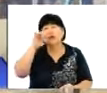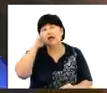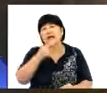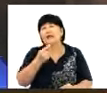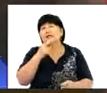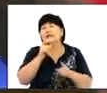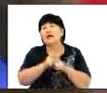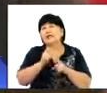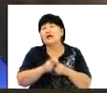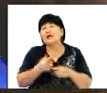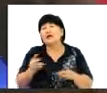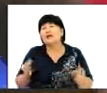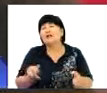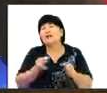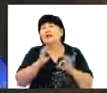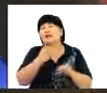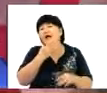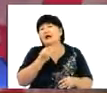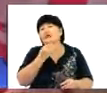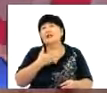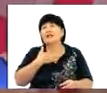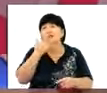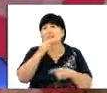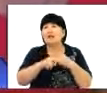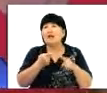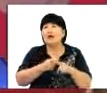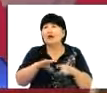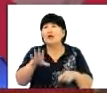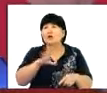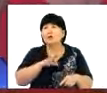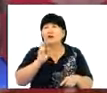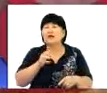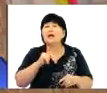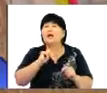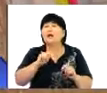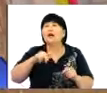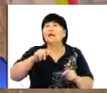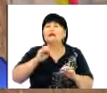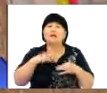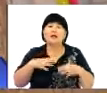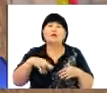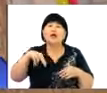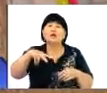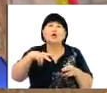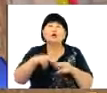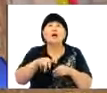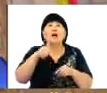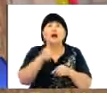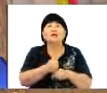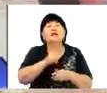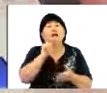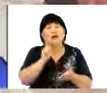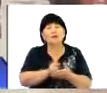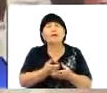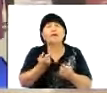казахские слова, завороженно рассказывает о красоте наших традиций. Она уже побывала на обряде Тусалкисер. Говорит, что однажды